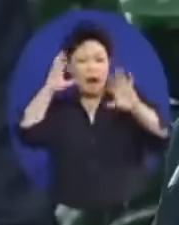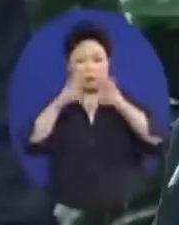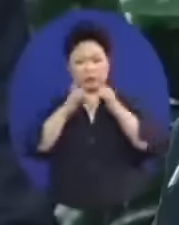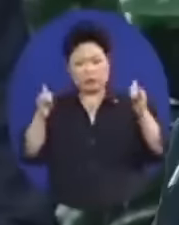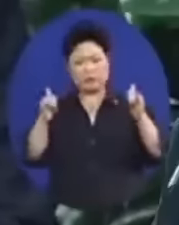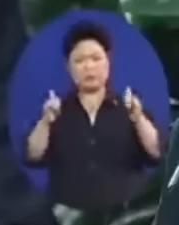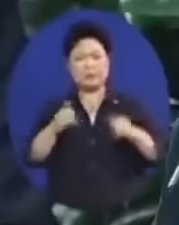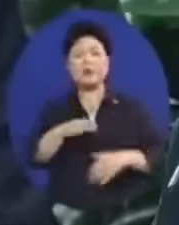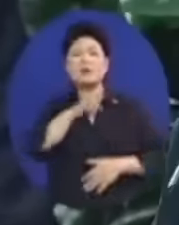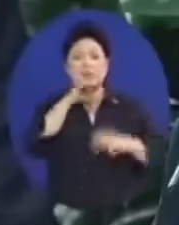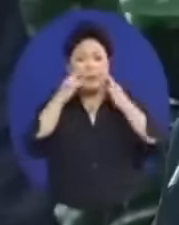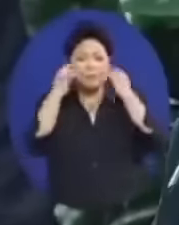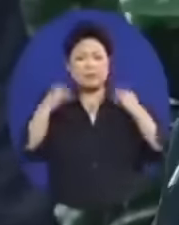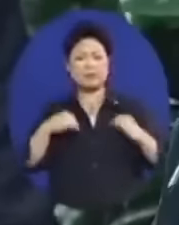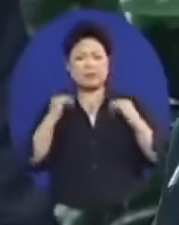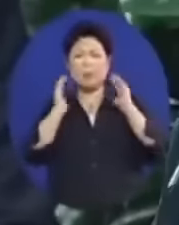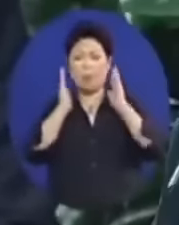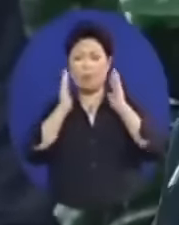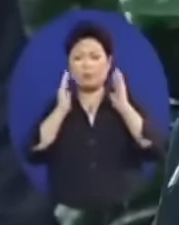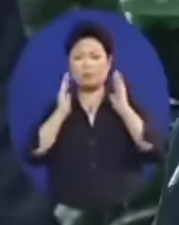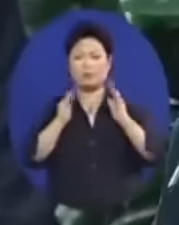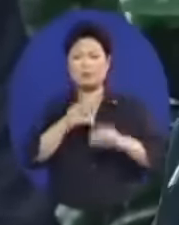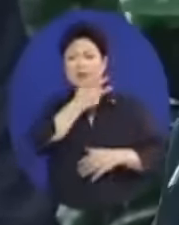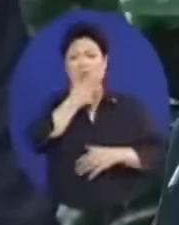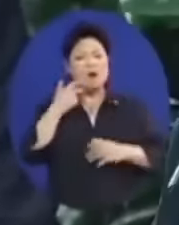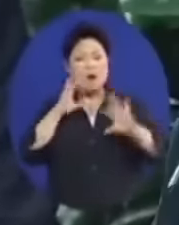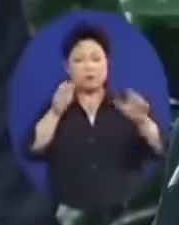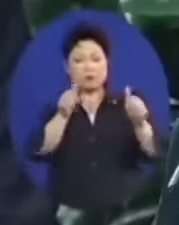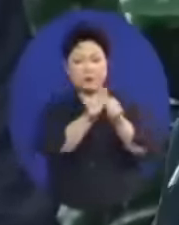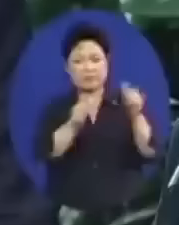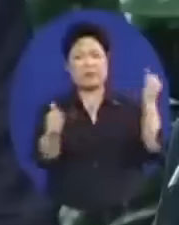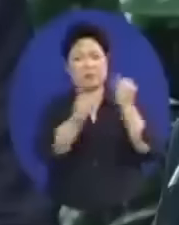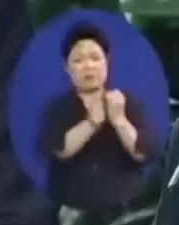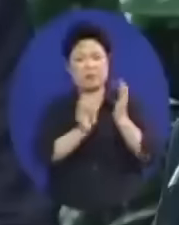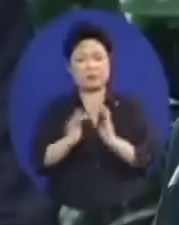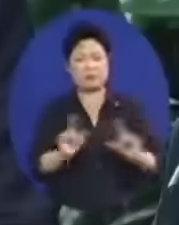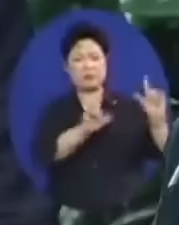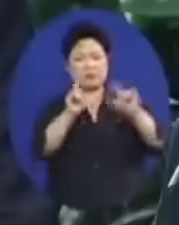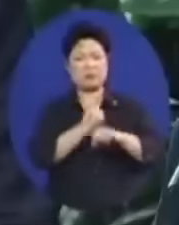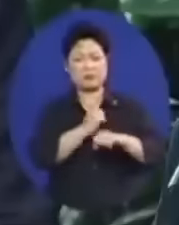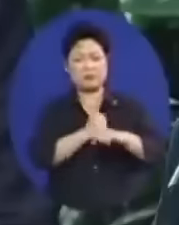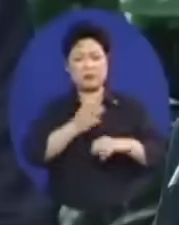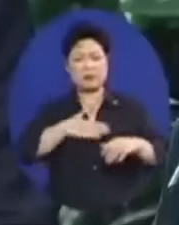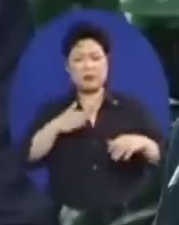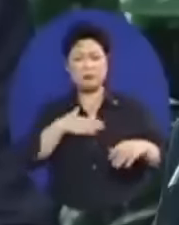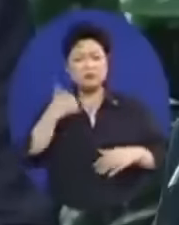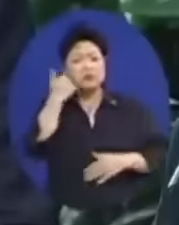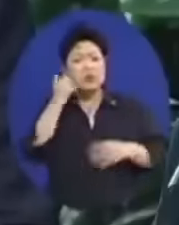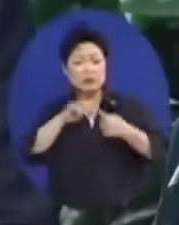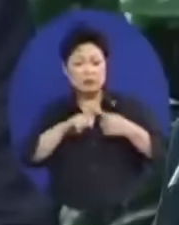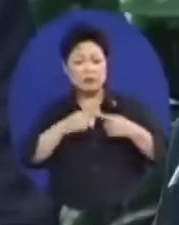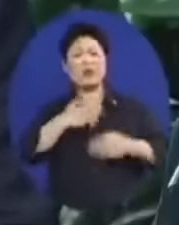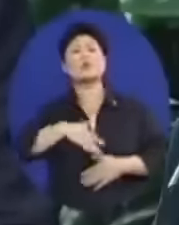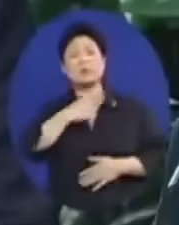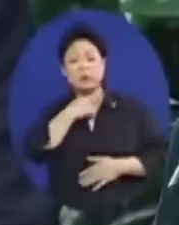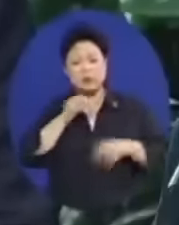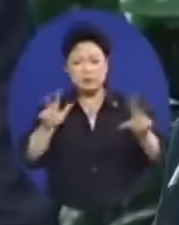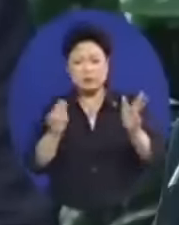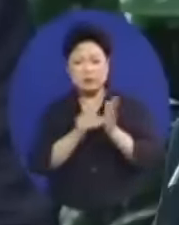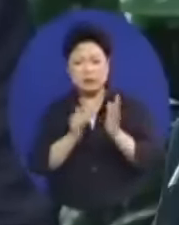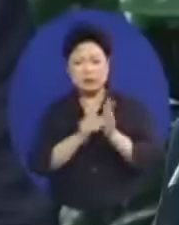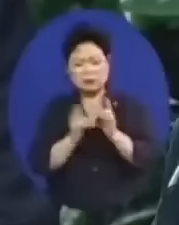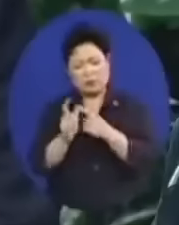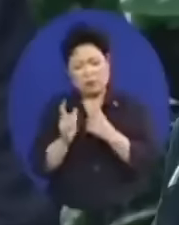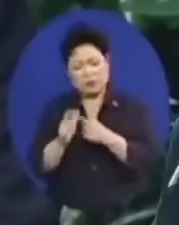사람으로서 불란서에서 공부를 해서 영국 남자하고 산다는 확실성을 가지고 싶습니다. 지금까지 공용했던 생활을 하고